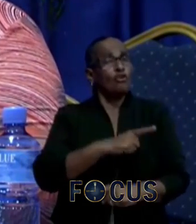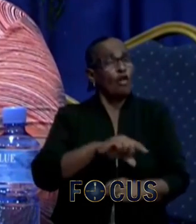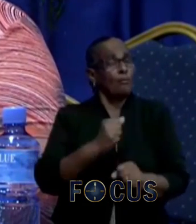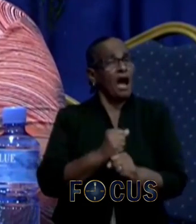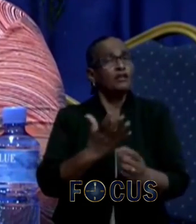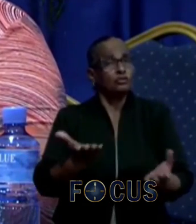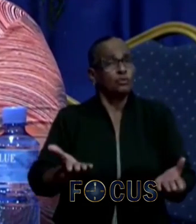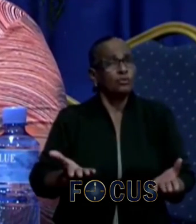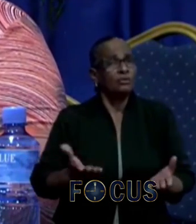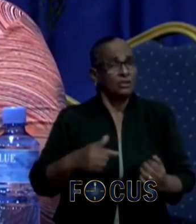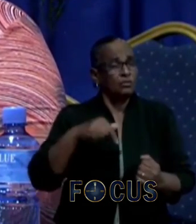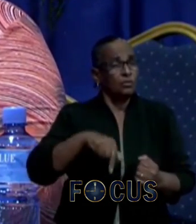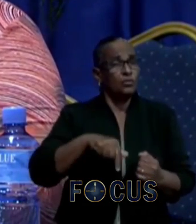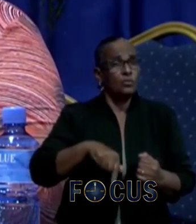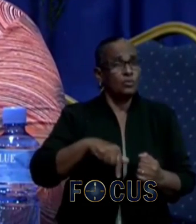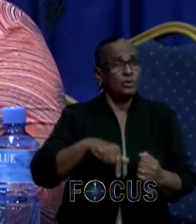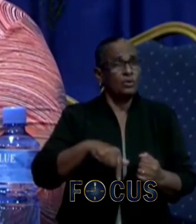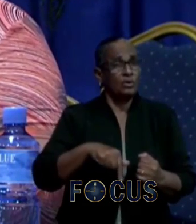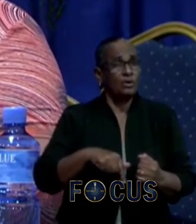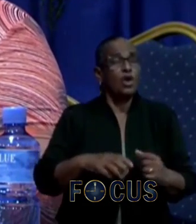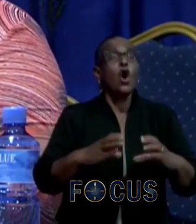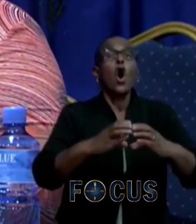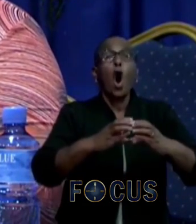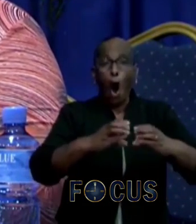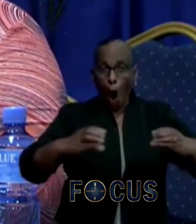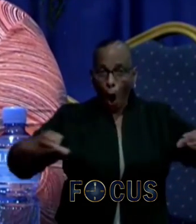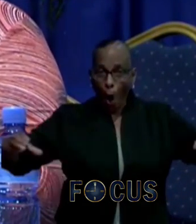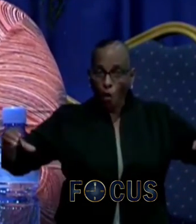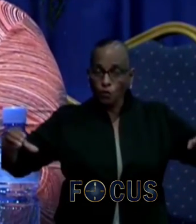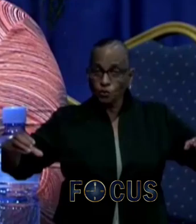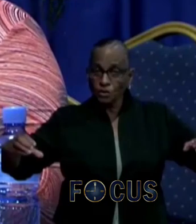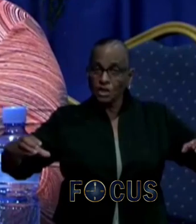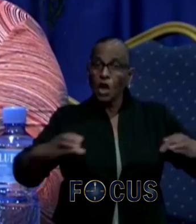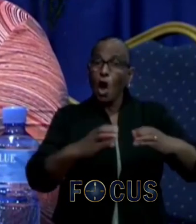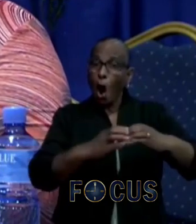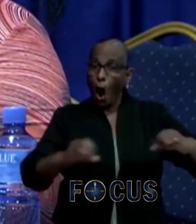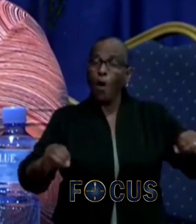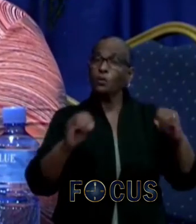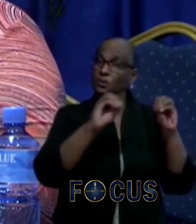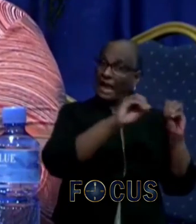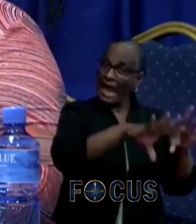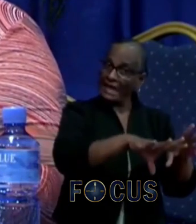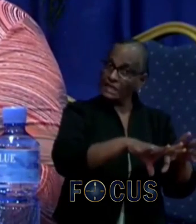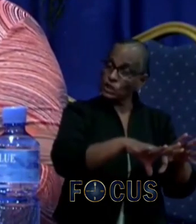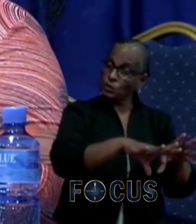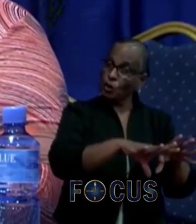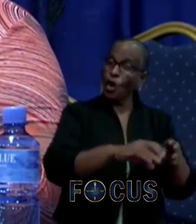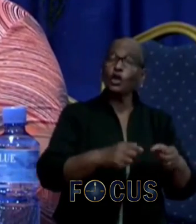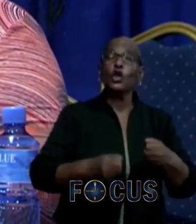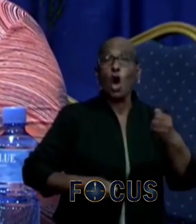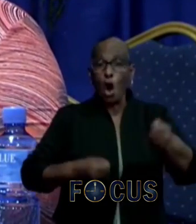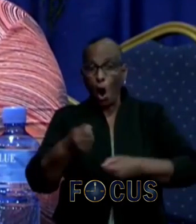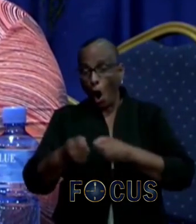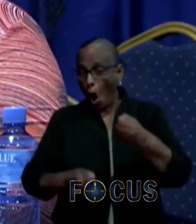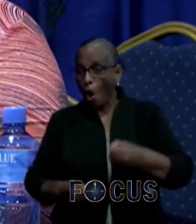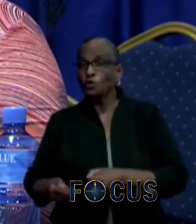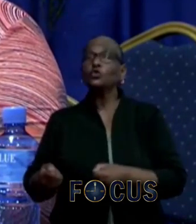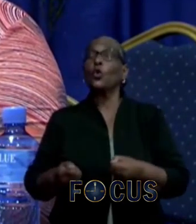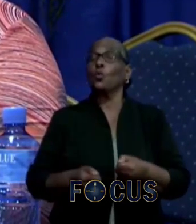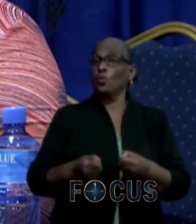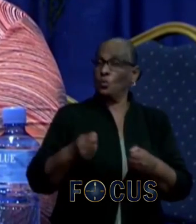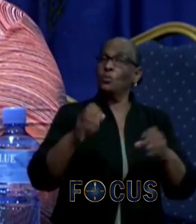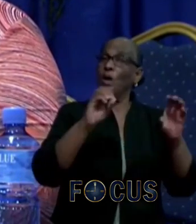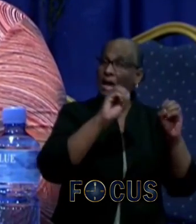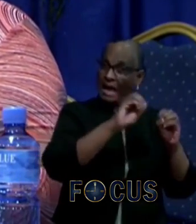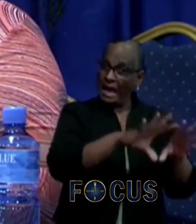moment hebben ingesteld zijn hout- en goudexport, auto-import, tweedehandse en nieuwe,